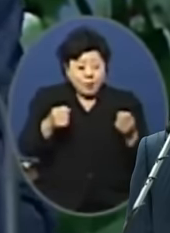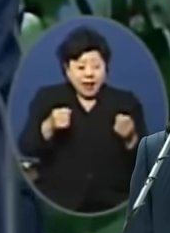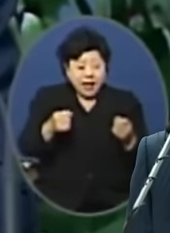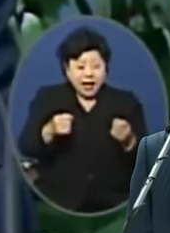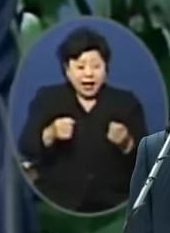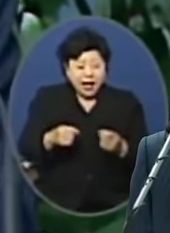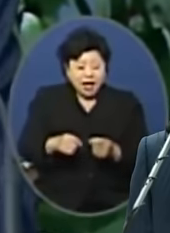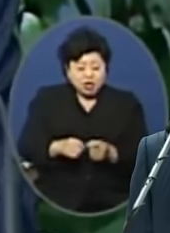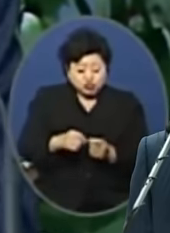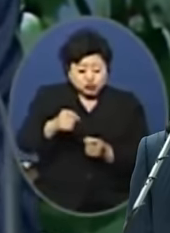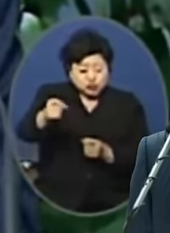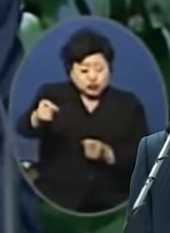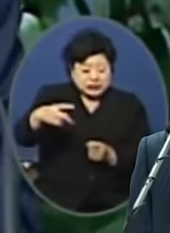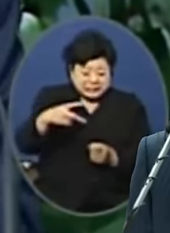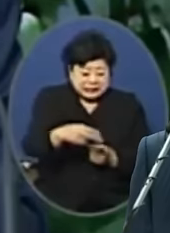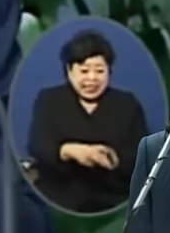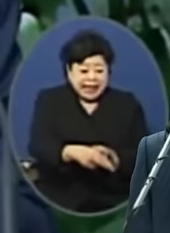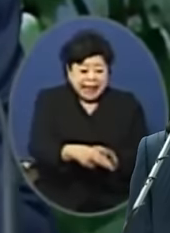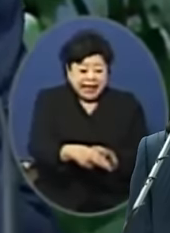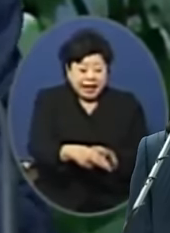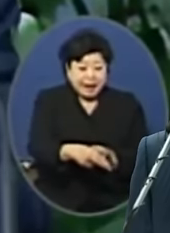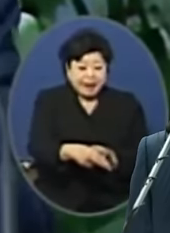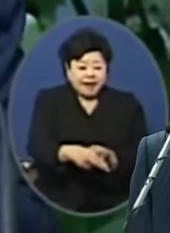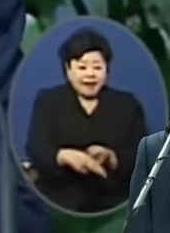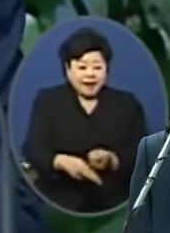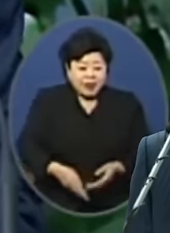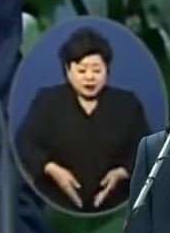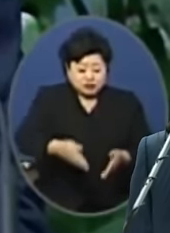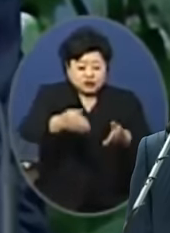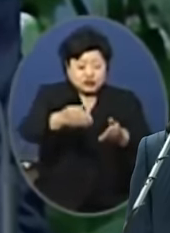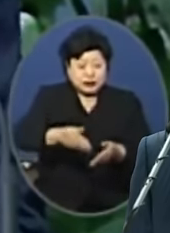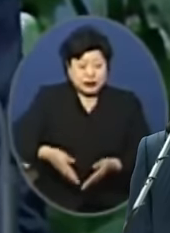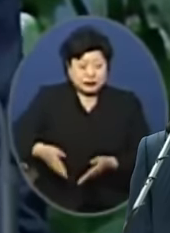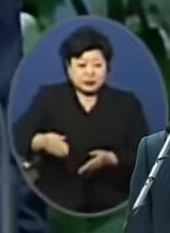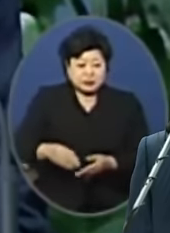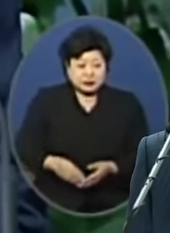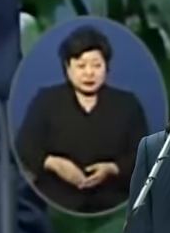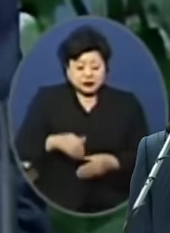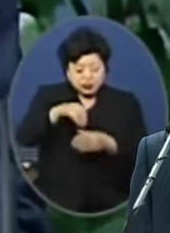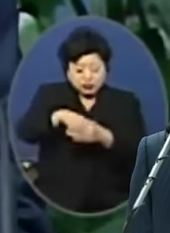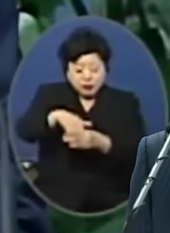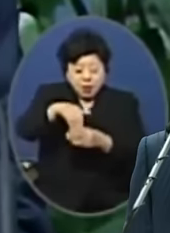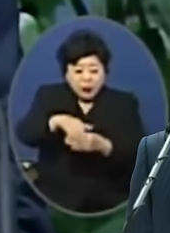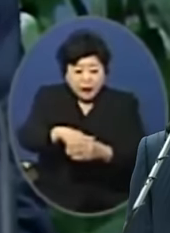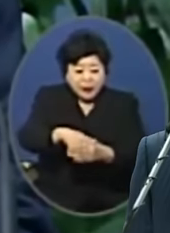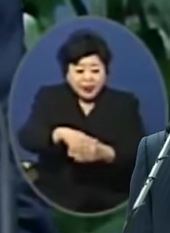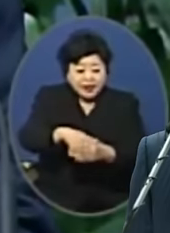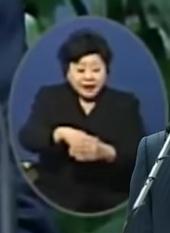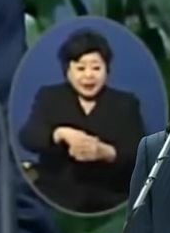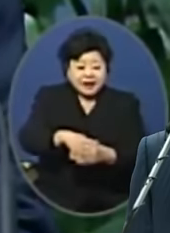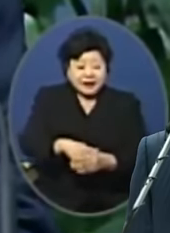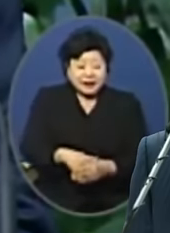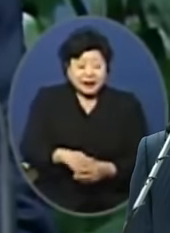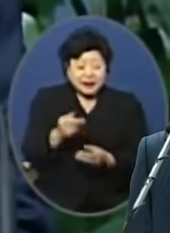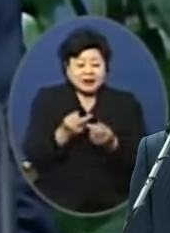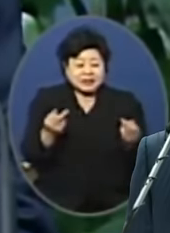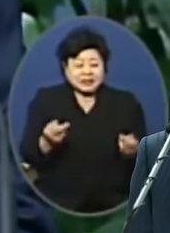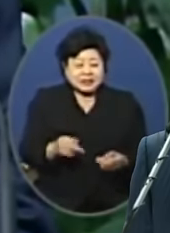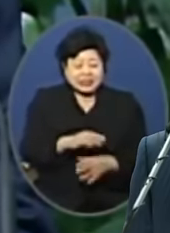고구마 줄기를 잘라가지고서 줄을 만들어서 고구마를 심어 놓습니다. 그때가 되면 우리 형제들이